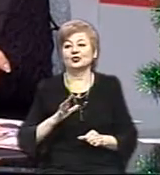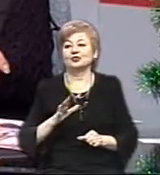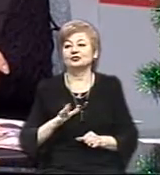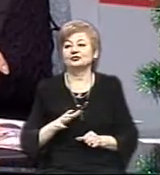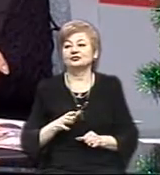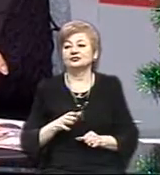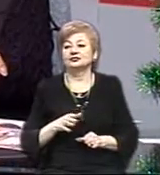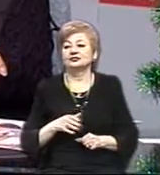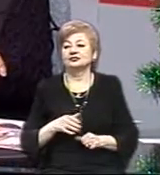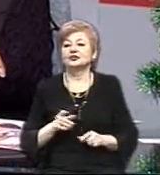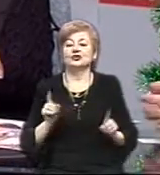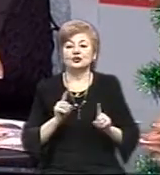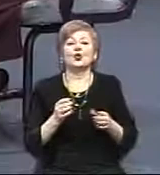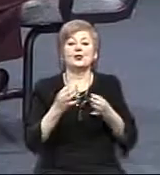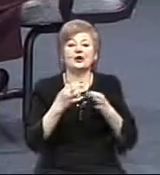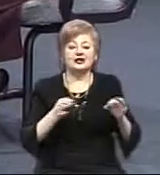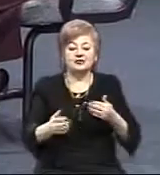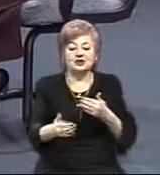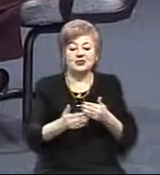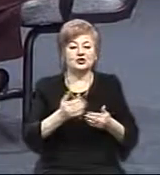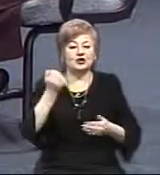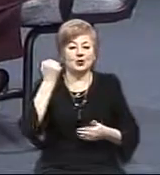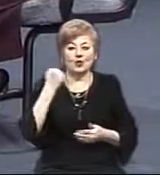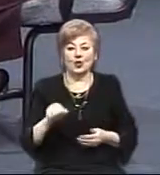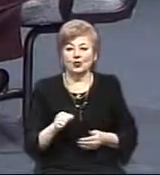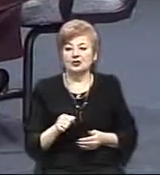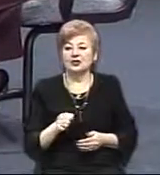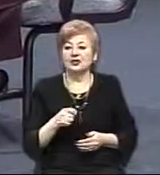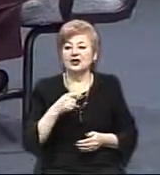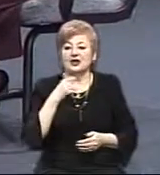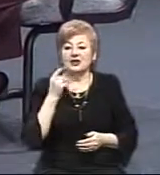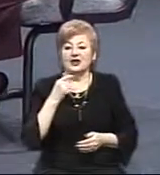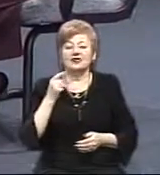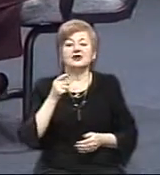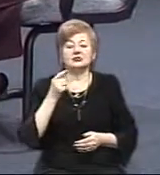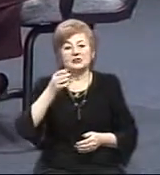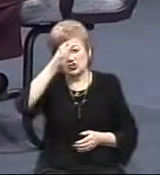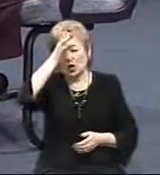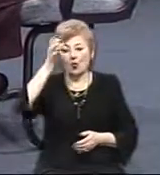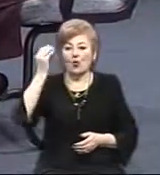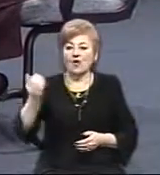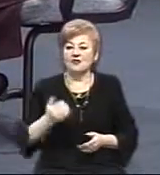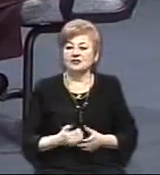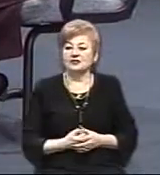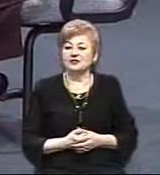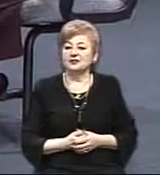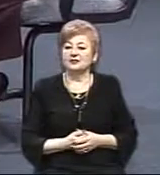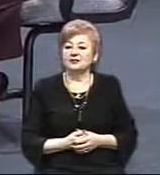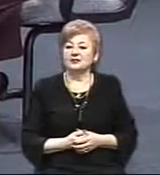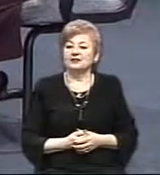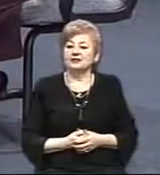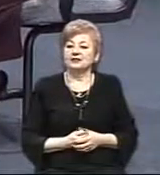щоб написала те, що дозволить теж наблизити перемогу. Як от 2 дні тому ми говорили про це дослідження наукове. Я хочу ще пограти, дайте мені кубік. Так.